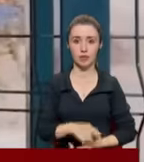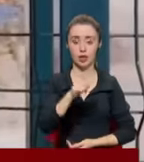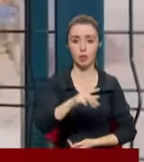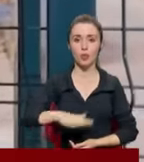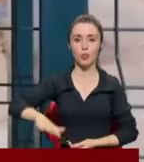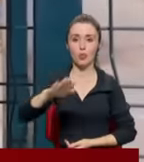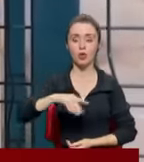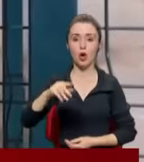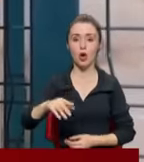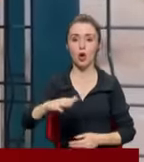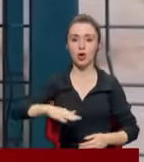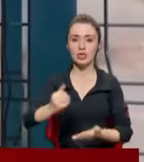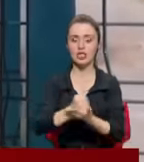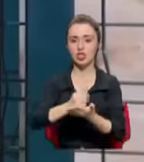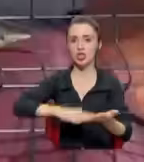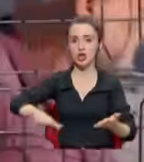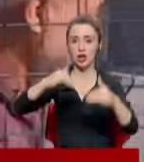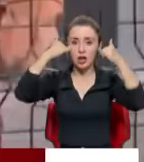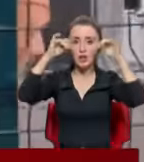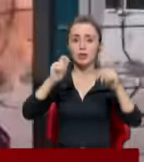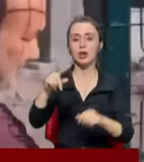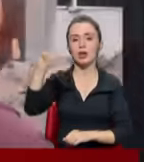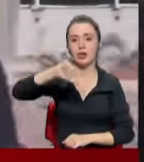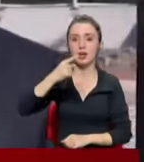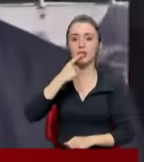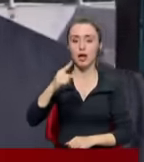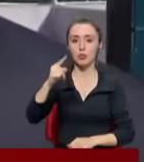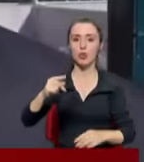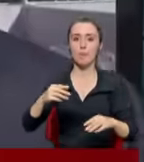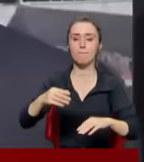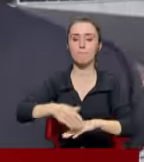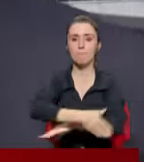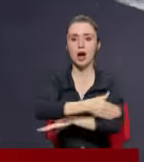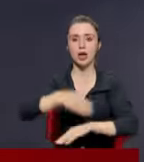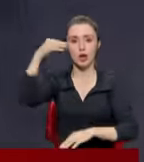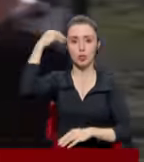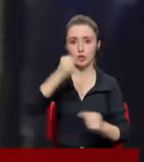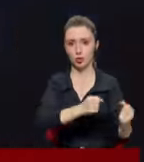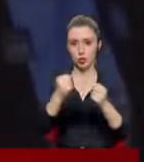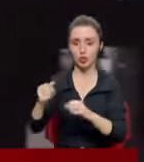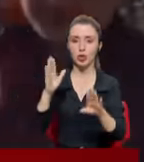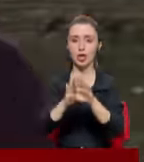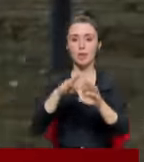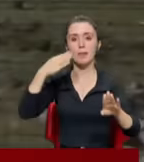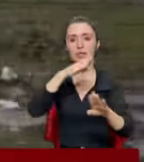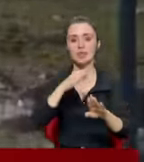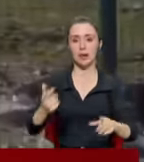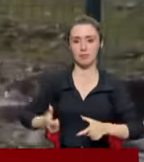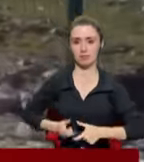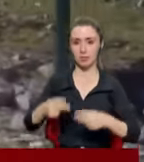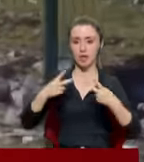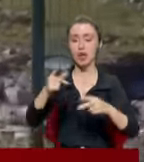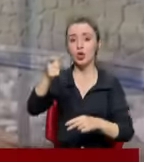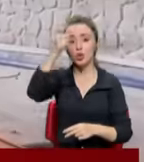bölgeye artık o meralarda hayvancılık yapamadıklarını söyleyen D Ören Mahalle Muhtarı götürdü kapıyı Mısırlı bekçe açtı